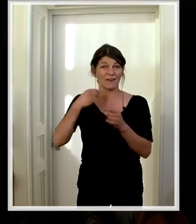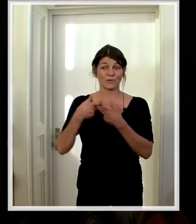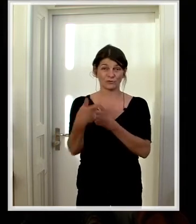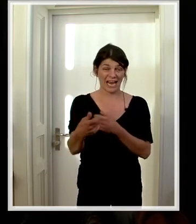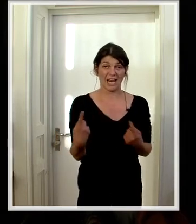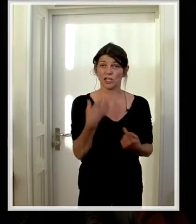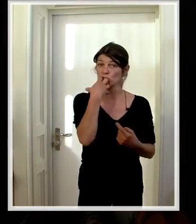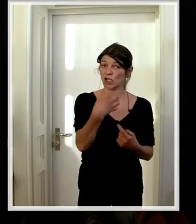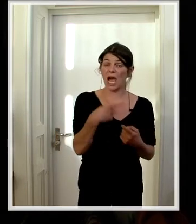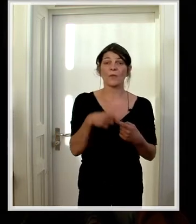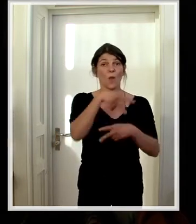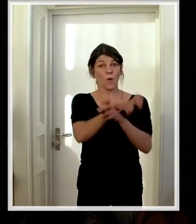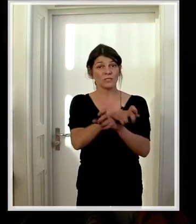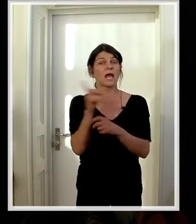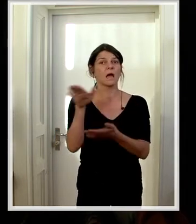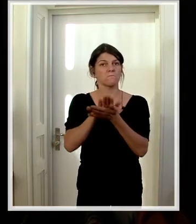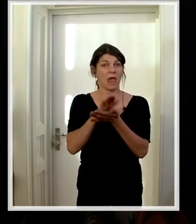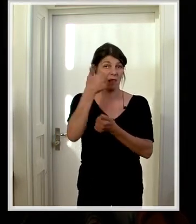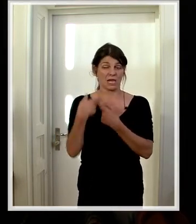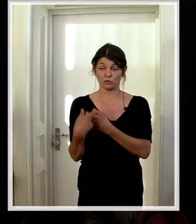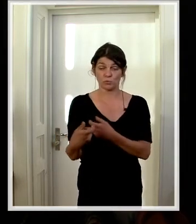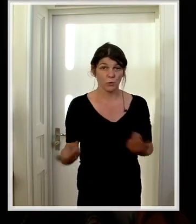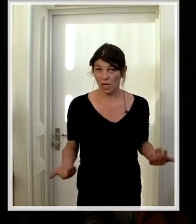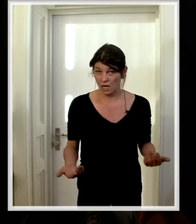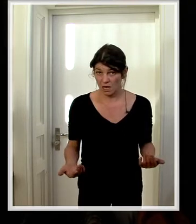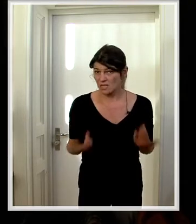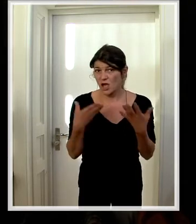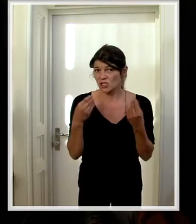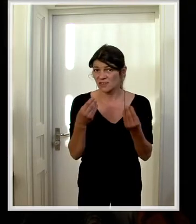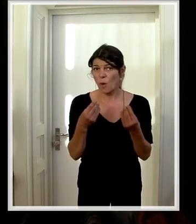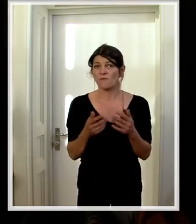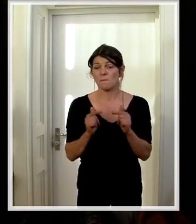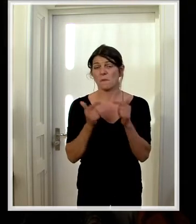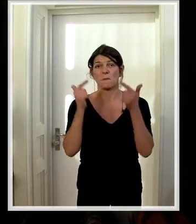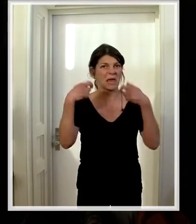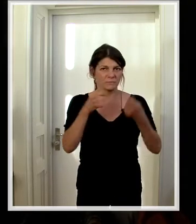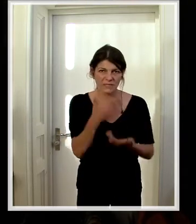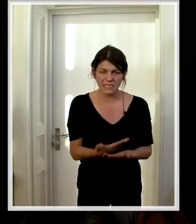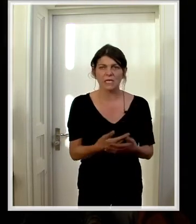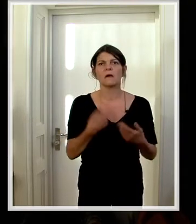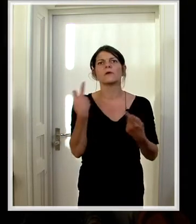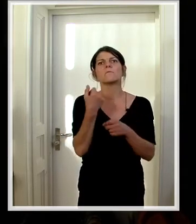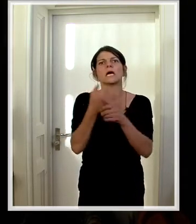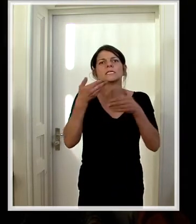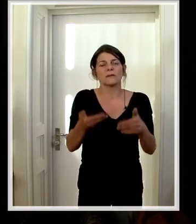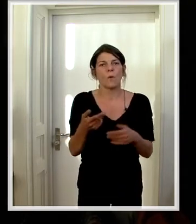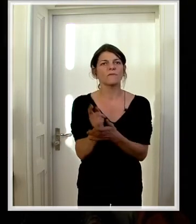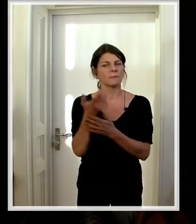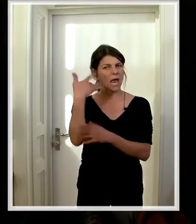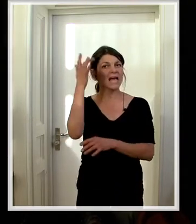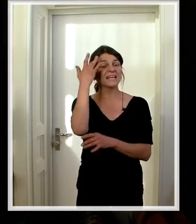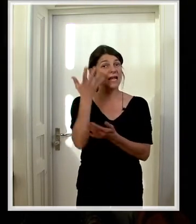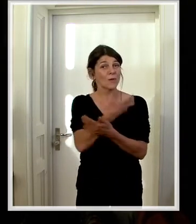Scharn und weiter in Österreich bleibt es bei einer Spur. Also so viel erhöhen wir Kapazität nicht. Wir machen es aber so, dass es intelligenter